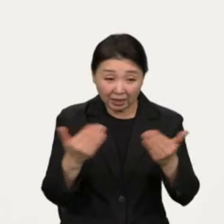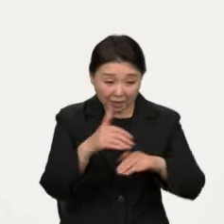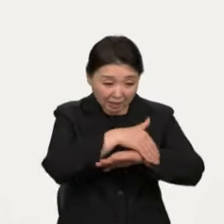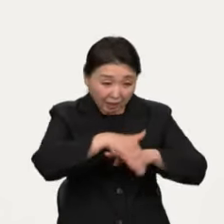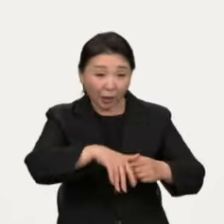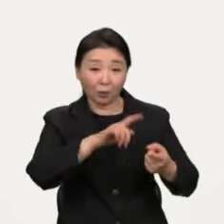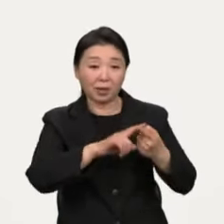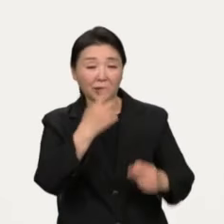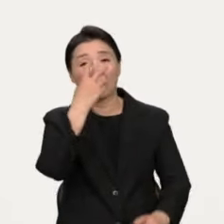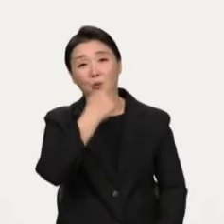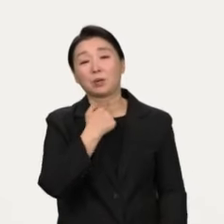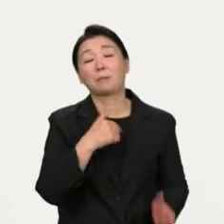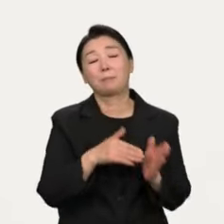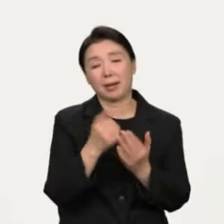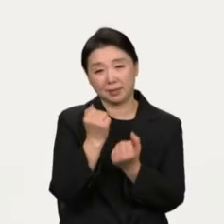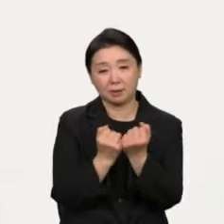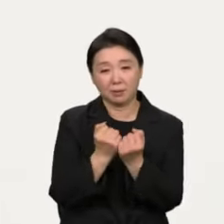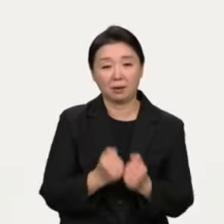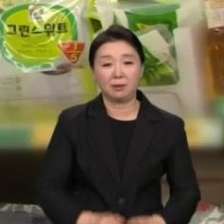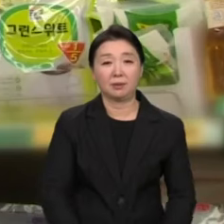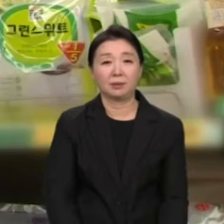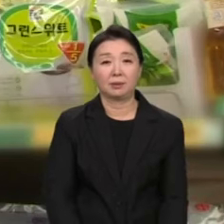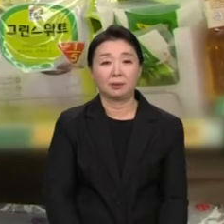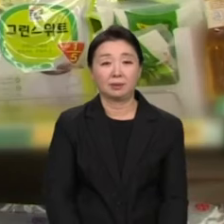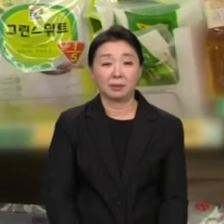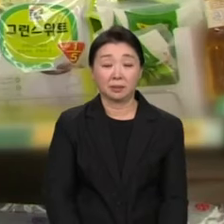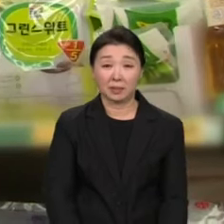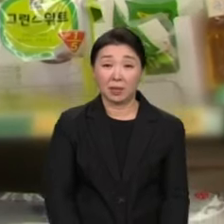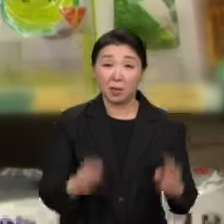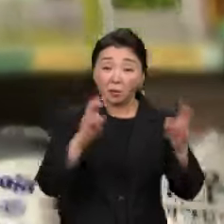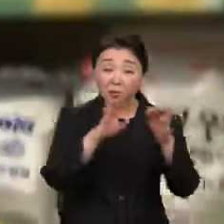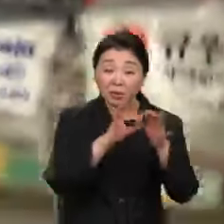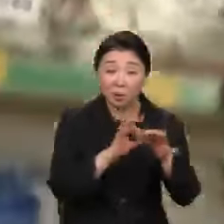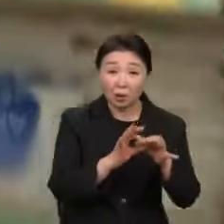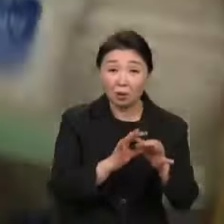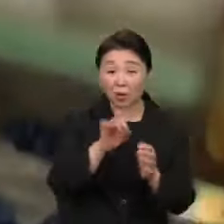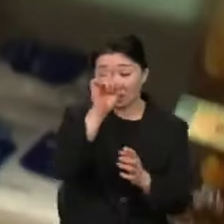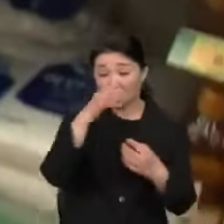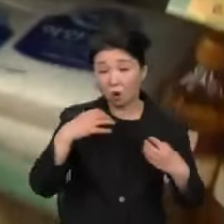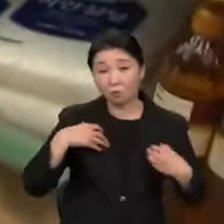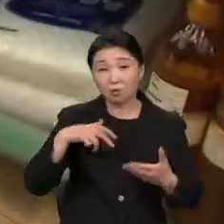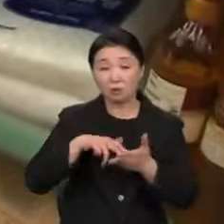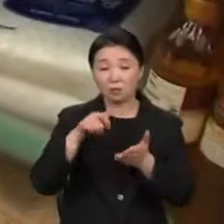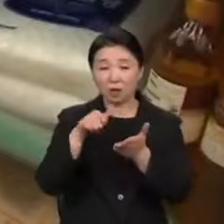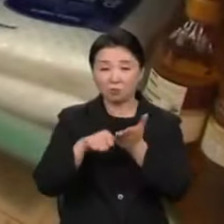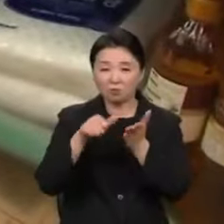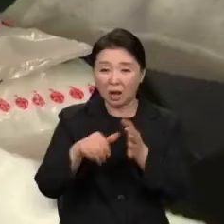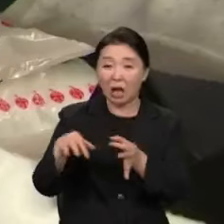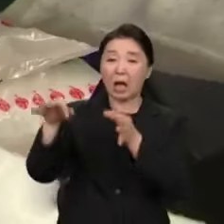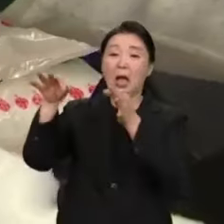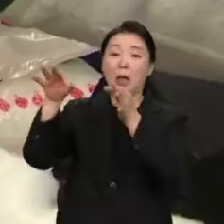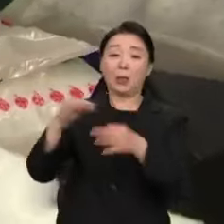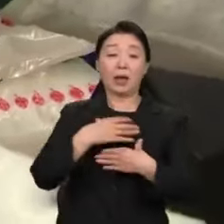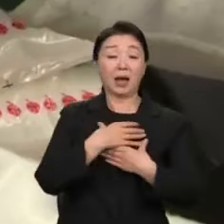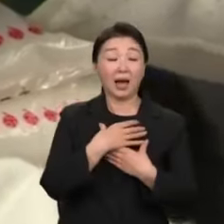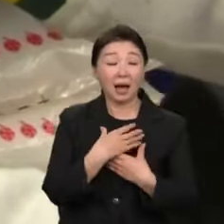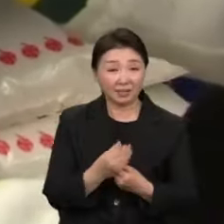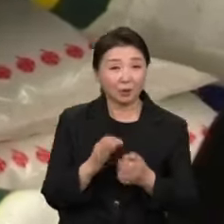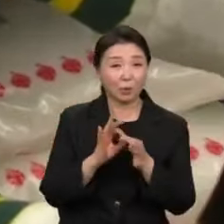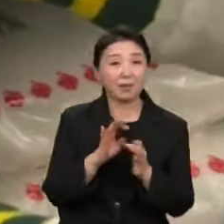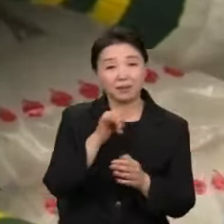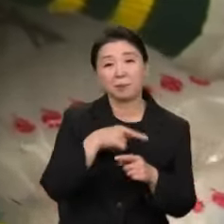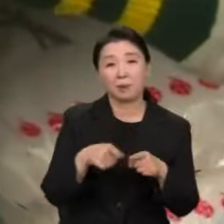계획된 조사였다 설명했습니다 업계에선 범정부 원의 물가잡기 움직임과 무치